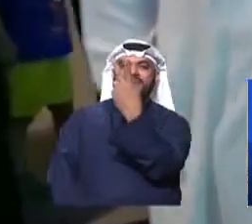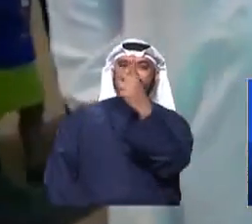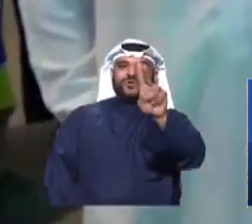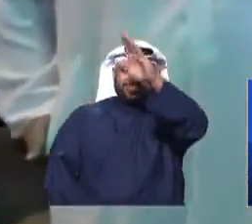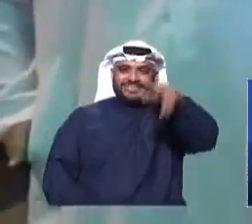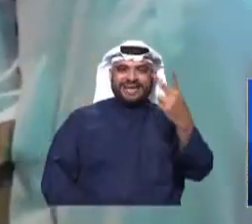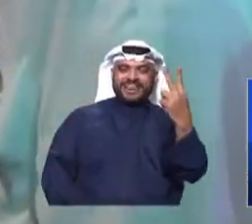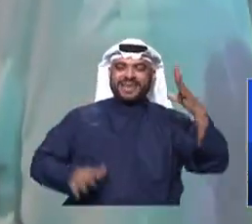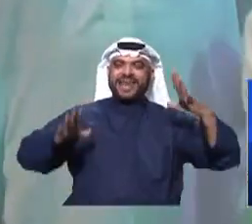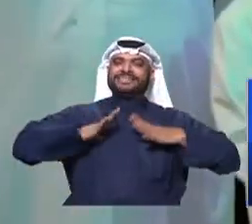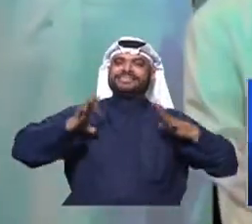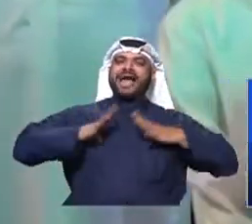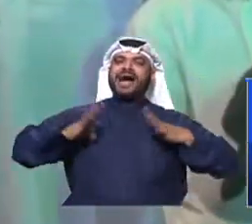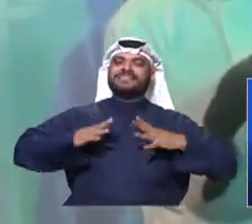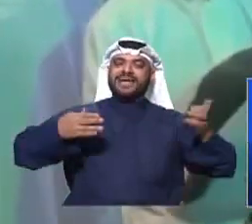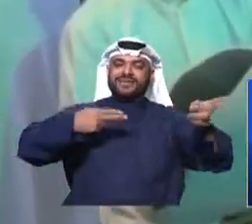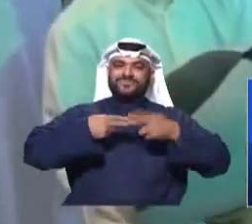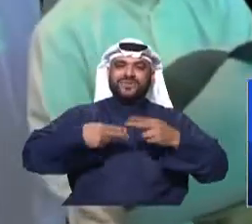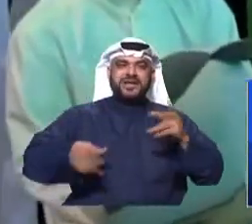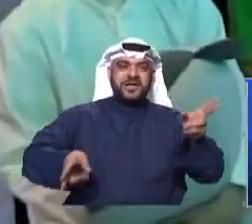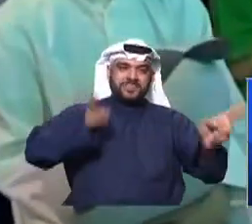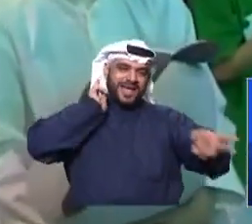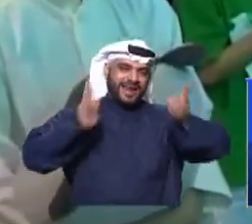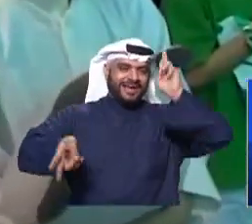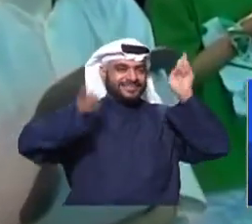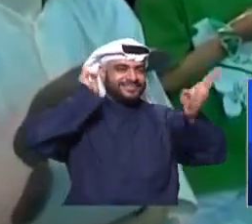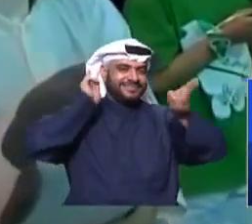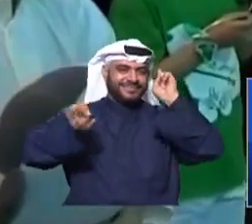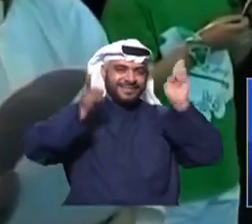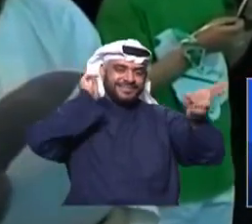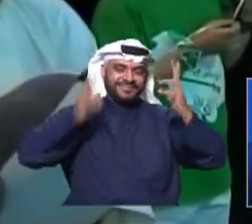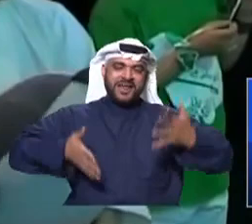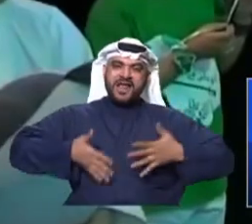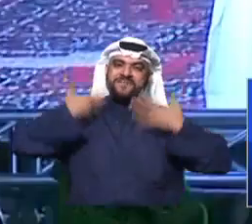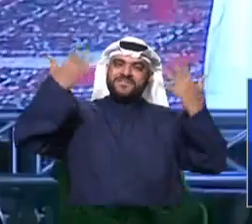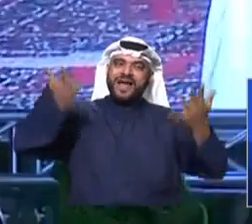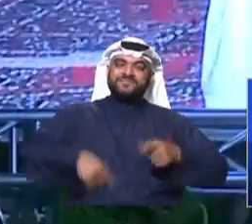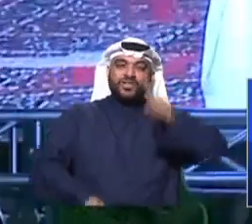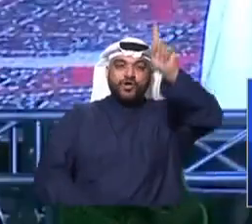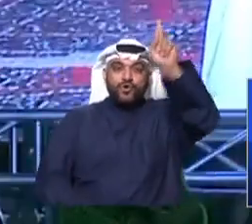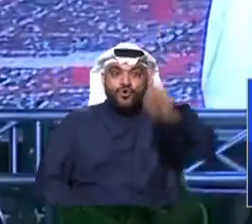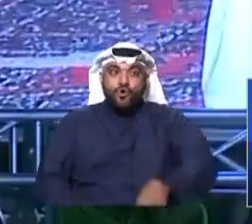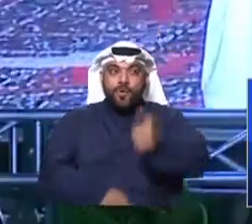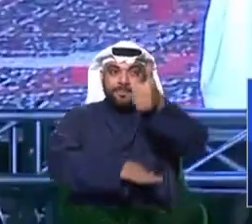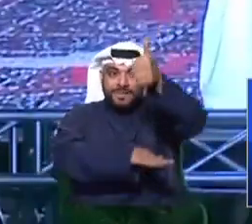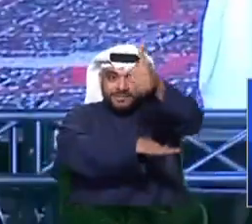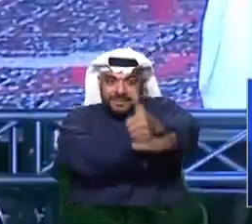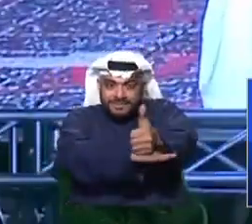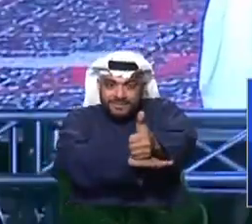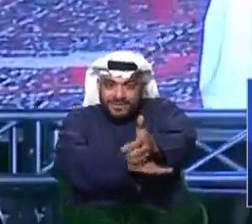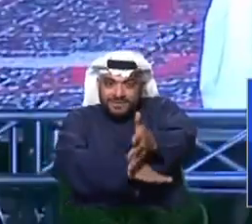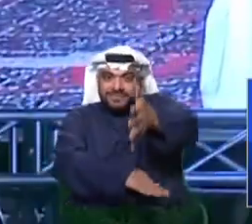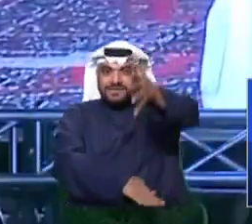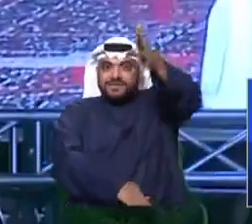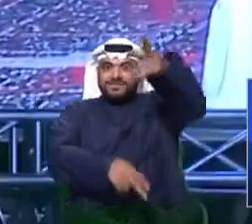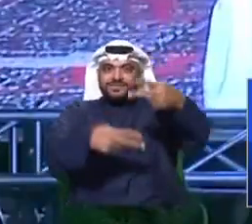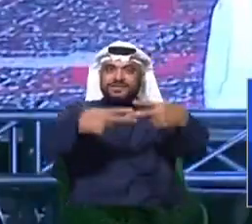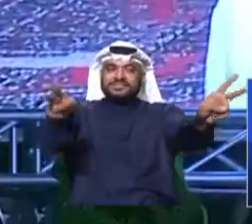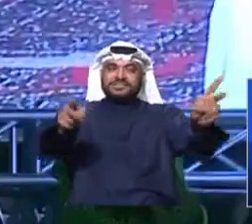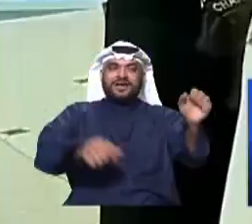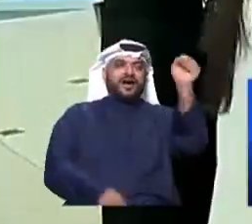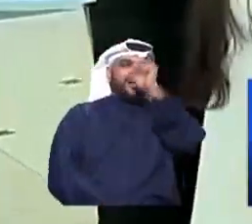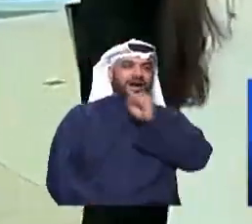اليوم. وتتضمن احتفالات المملكة بيوم التأسيس إقامة عروض فنية